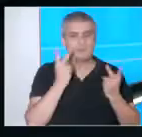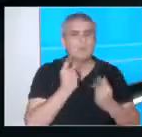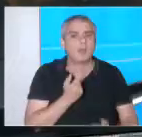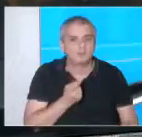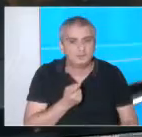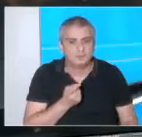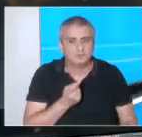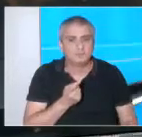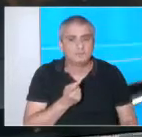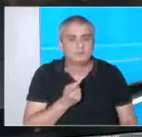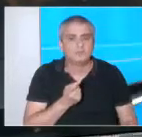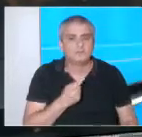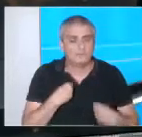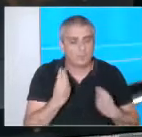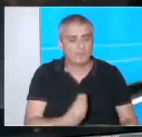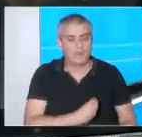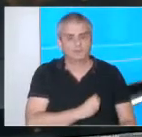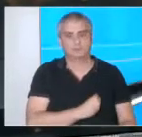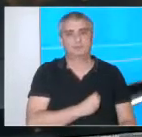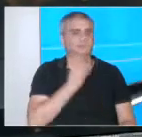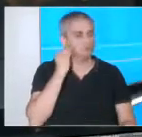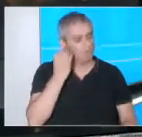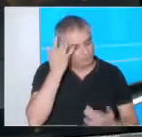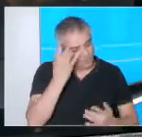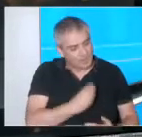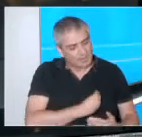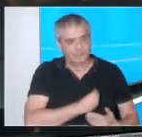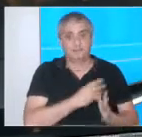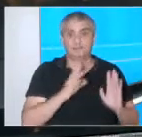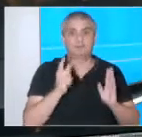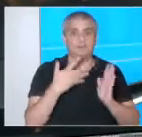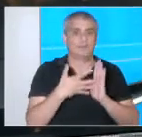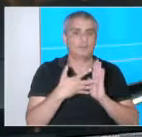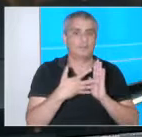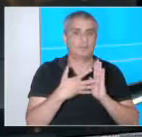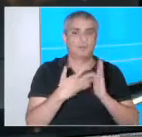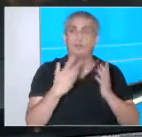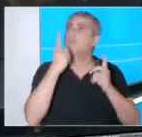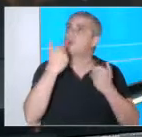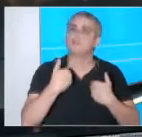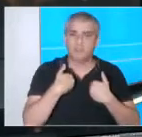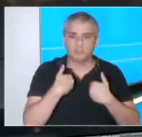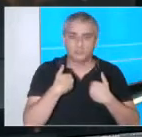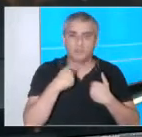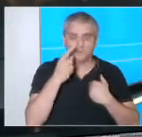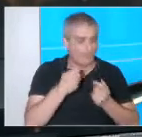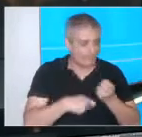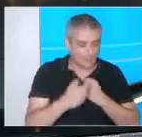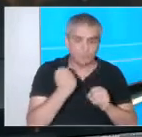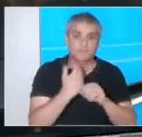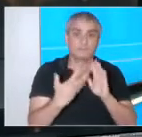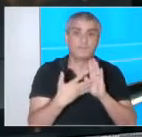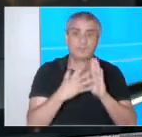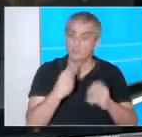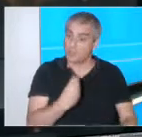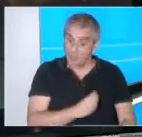מחפש? מוביליות. גומלי חסדים, גומלת חסדים. זה המבחן שהוא עושה לה, הוא מבקש בורא עולם תעזור לי, ושם על הבאר הוא עושה לה איזה שמבחן, אם